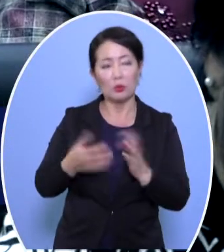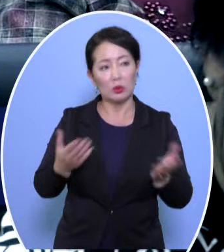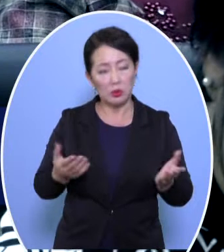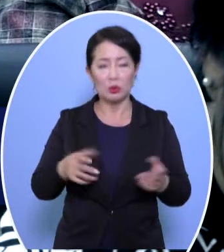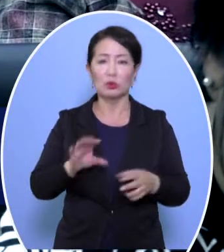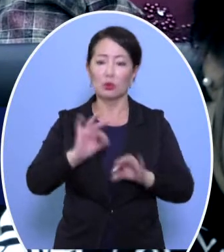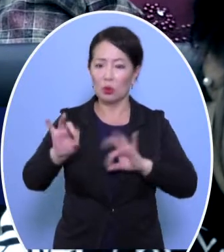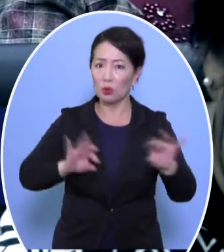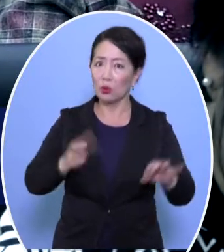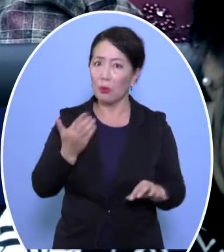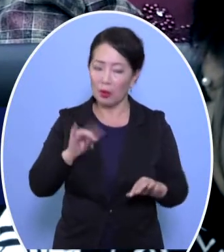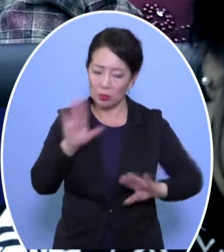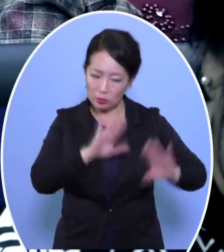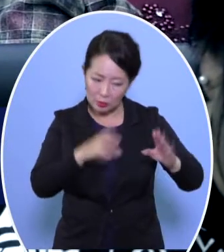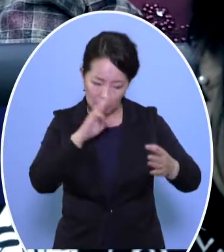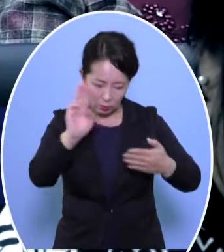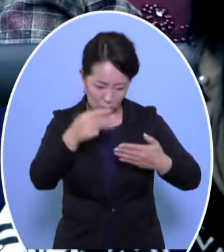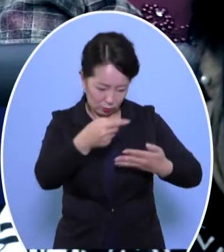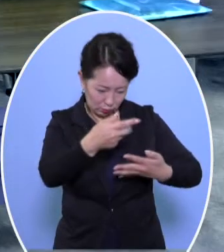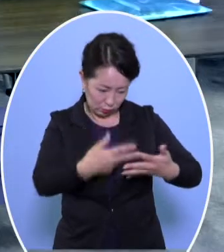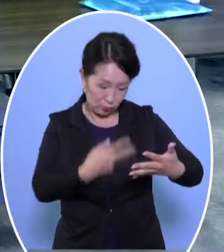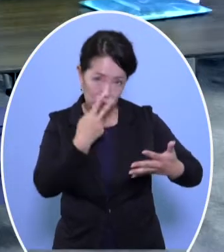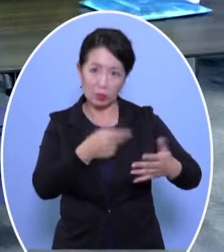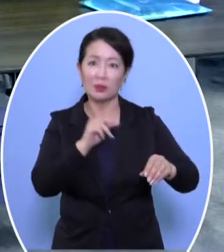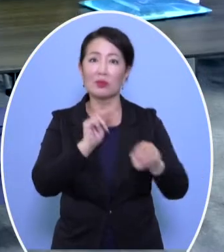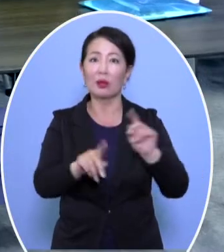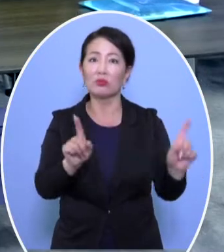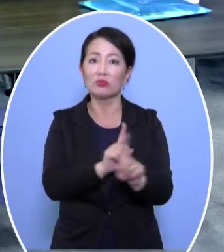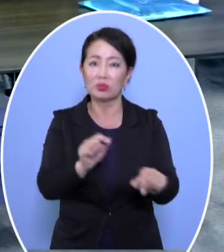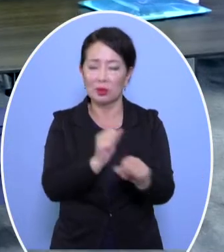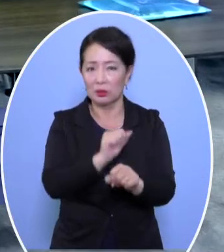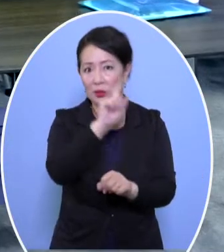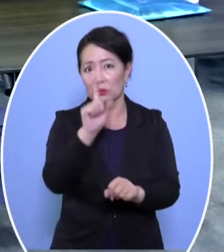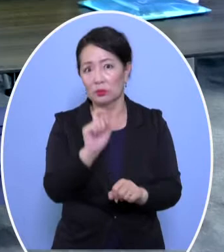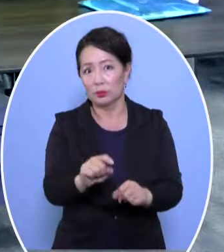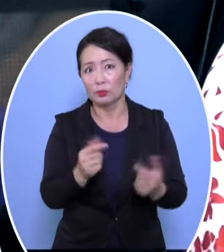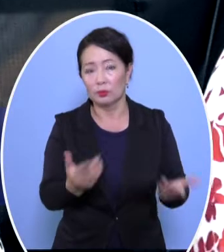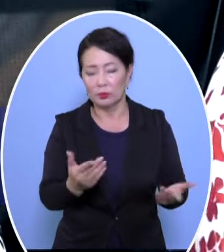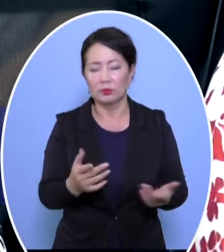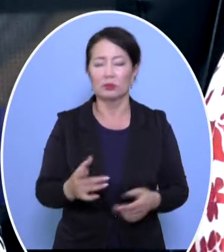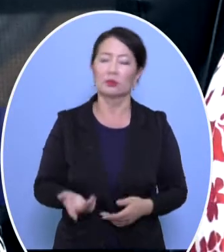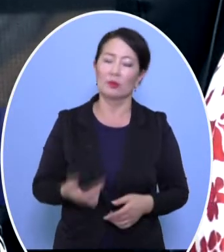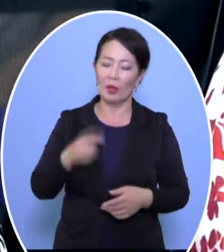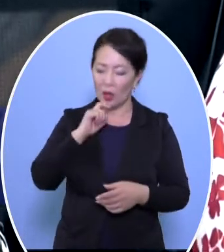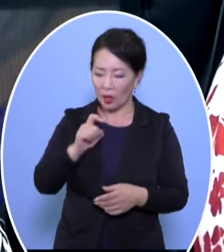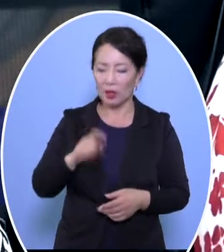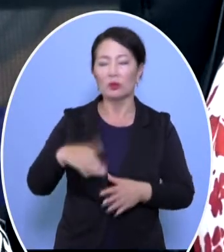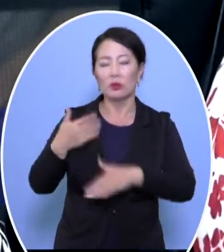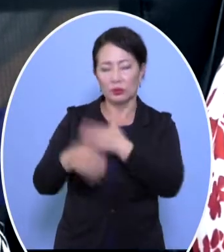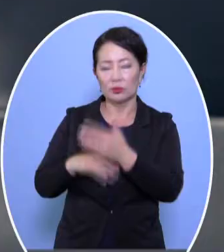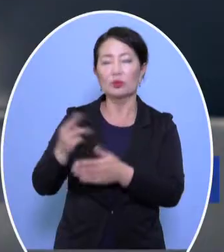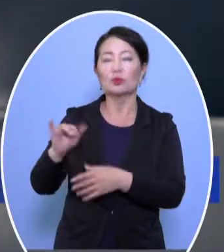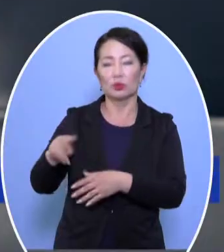эсвэл өөр босад байдлын нөхцөл байдал тогтоохдох юм бол мөрдөн шалах ажиллагаатай холбоотой асуудал орох юм бол тэдний хариг бол явцсандууд бид төр